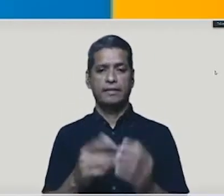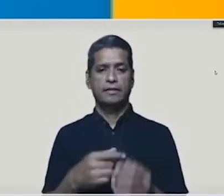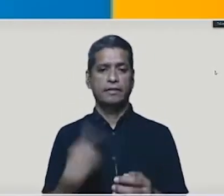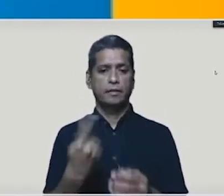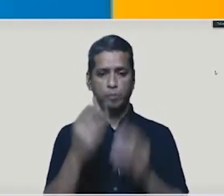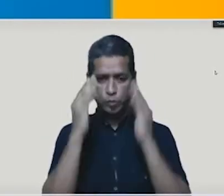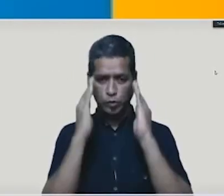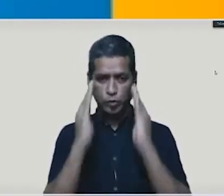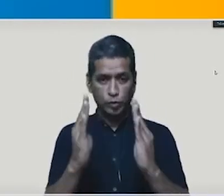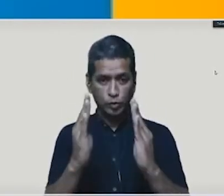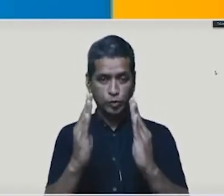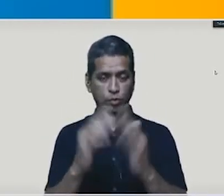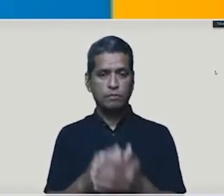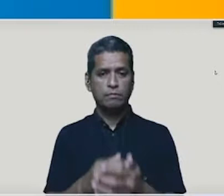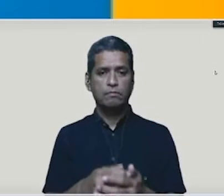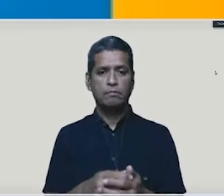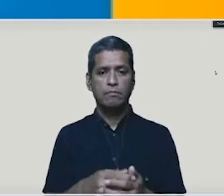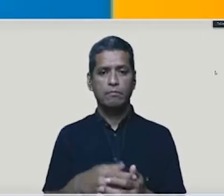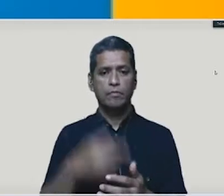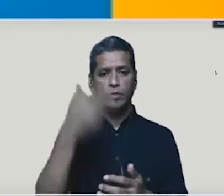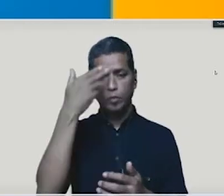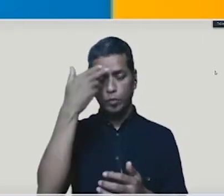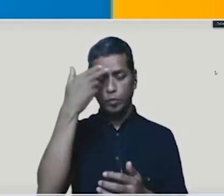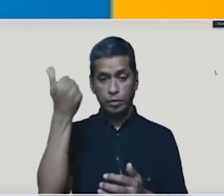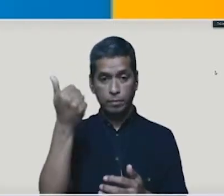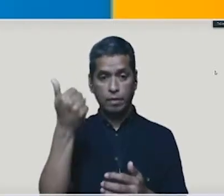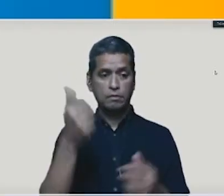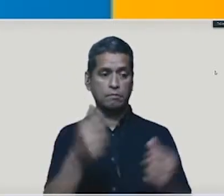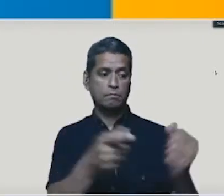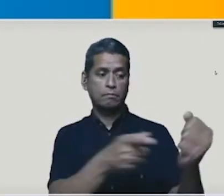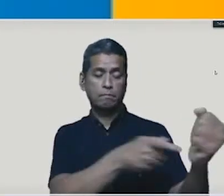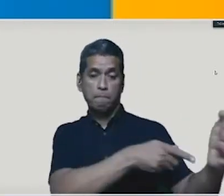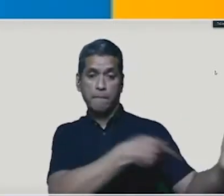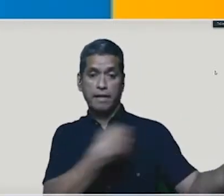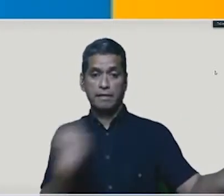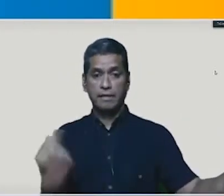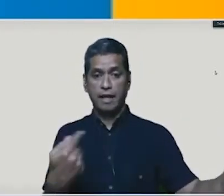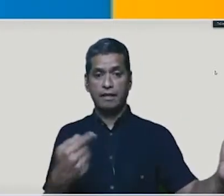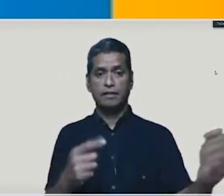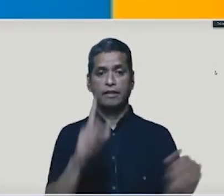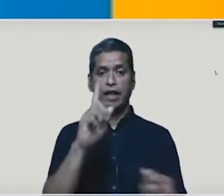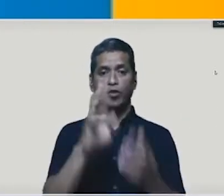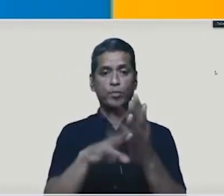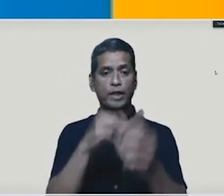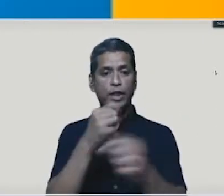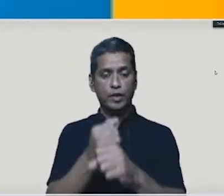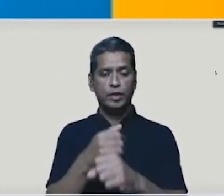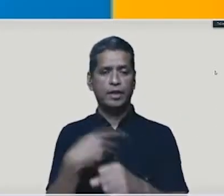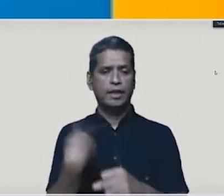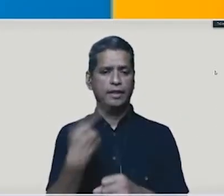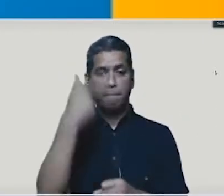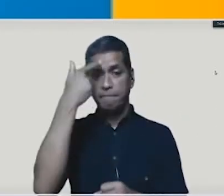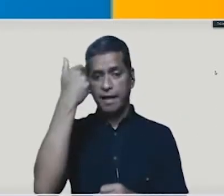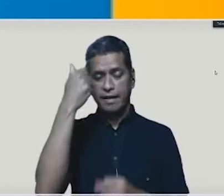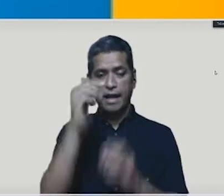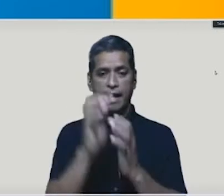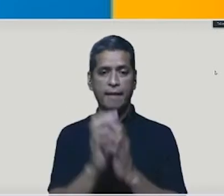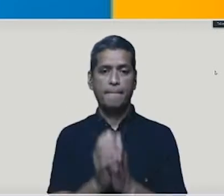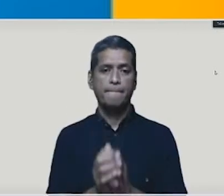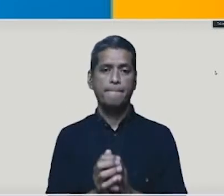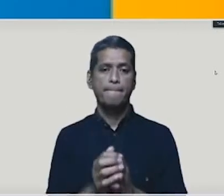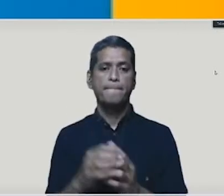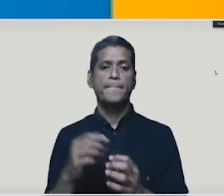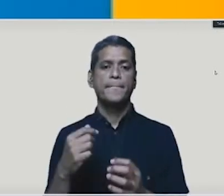oleh karena sepanjang minggu ini topik atau tema pembelajaran kita adalah ingin